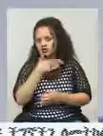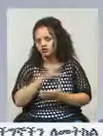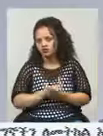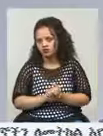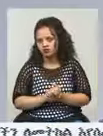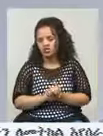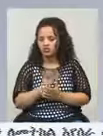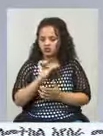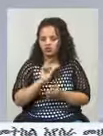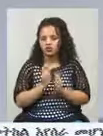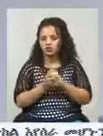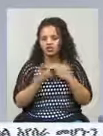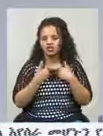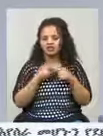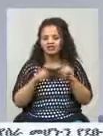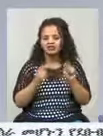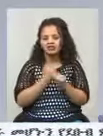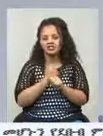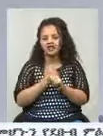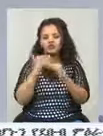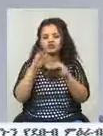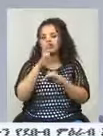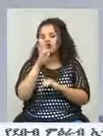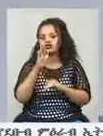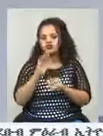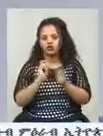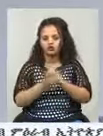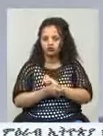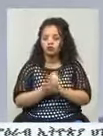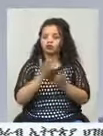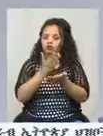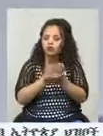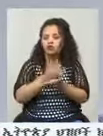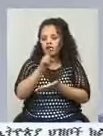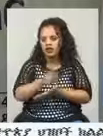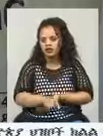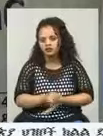አያስገርዙም። የተወሰነ ለውጥ አለ፣ ግን በሰራ ነው ልክ አይደለም። ለውጡ መቆም አለበት።